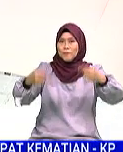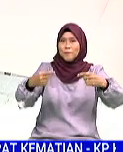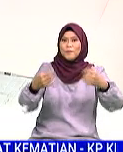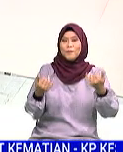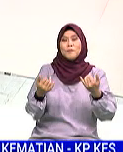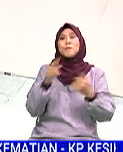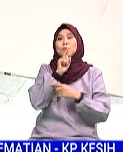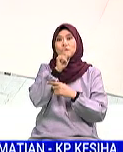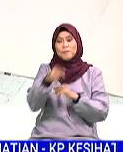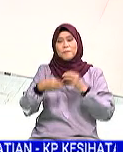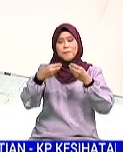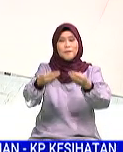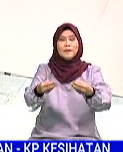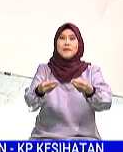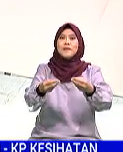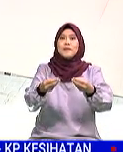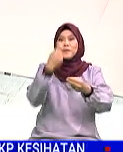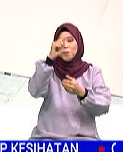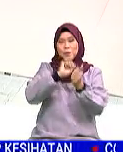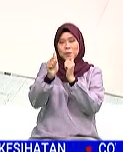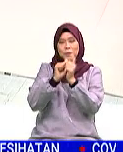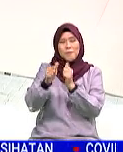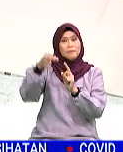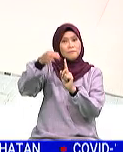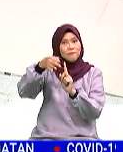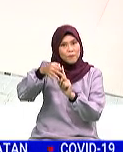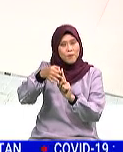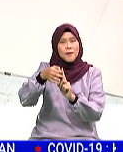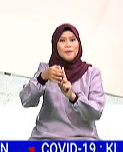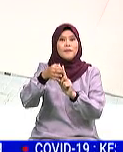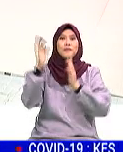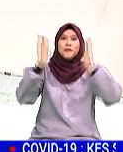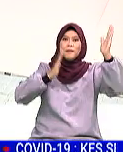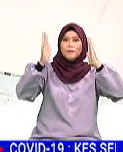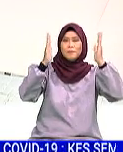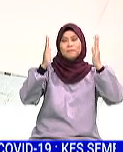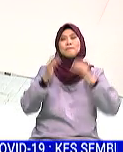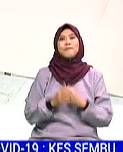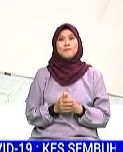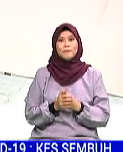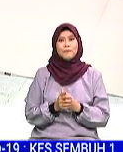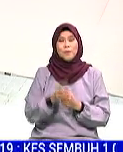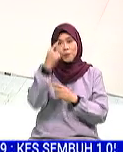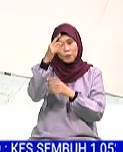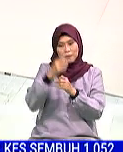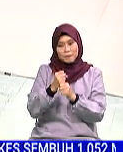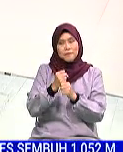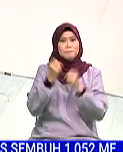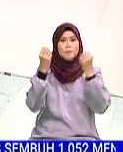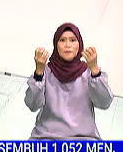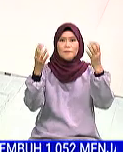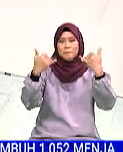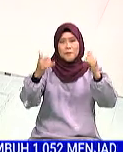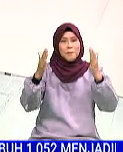NSL pastinya memberi kesan besar buat sukan bola jaring tanah air secara keseluruhan. Dalam melahirkan lebih ramai